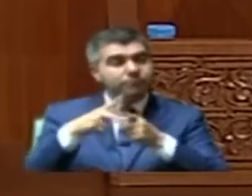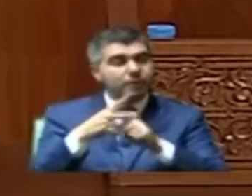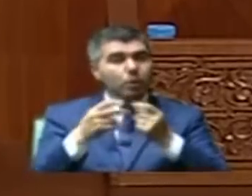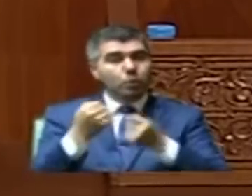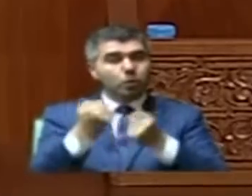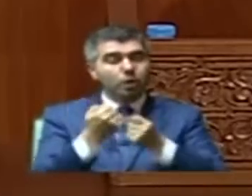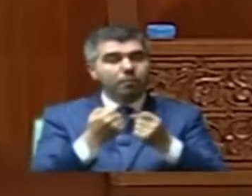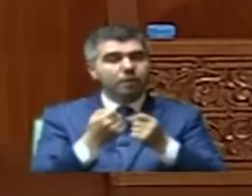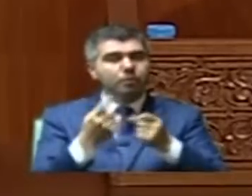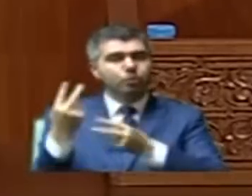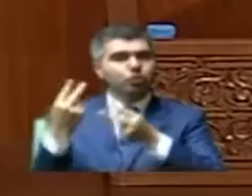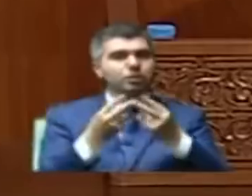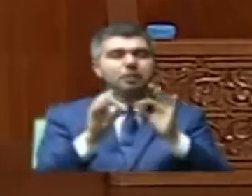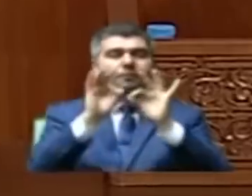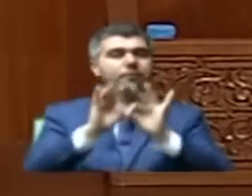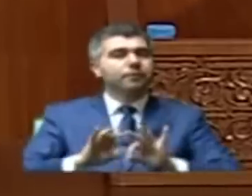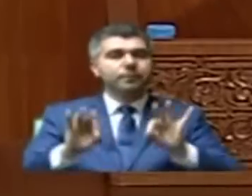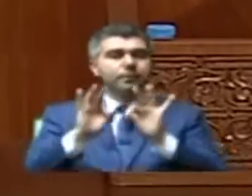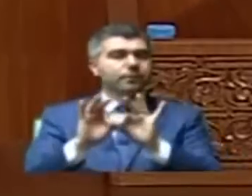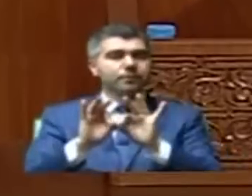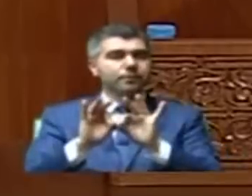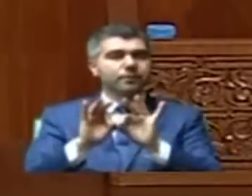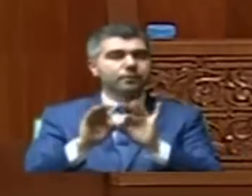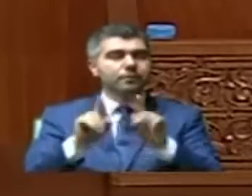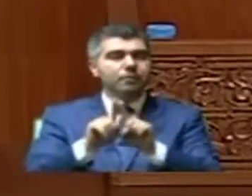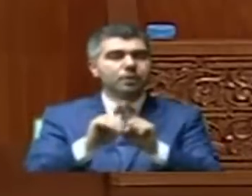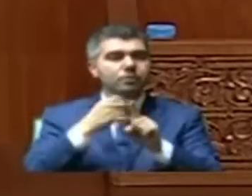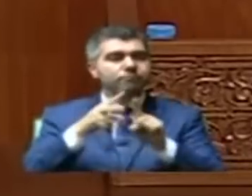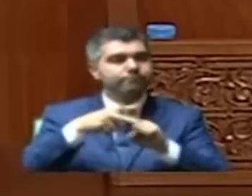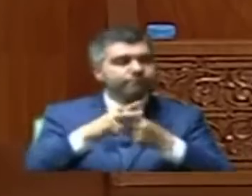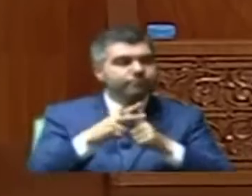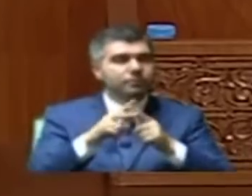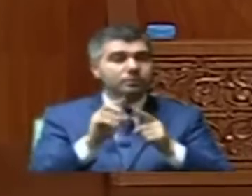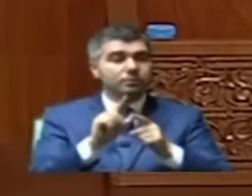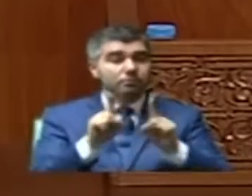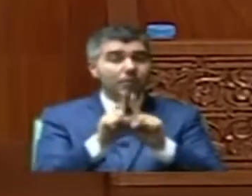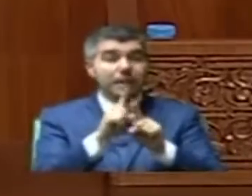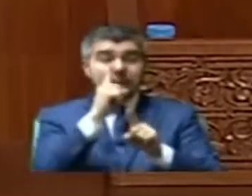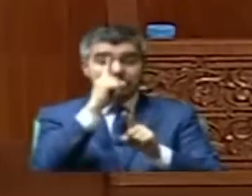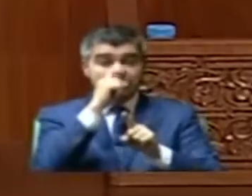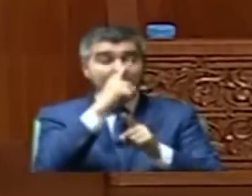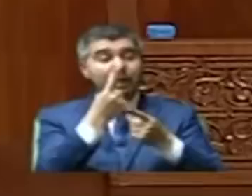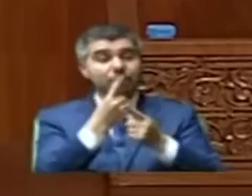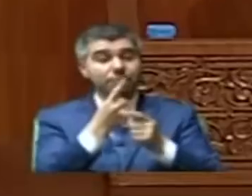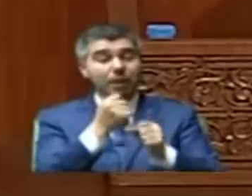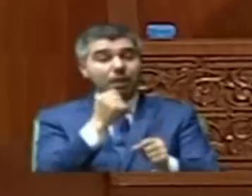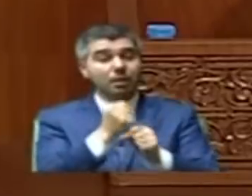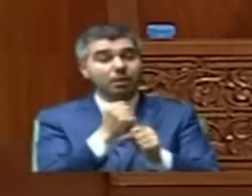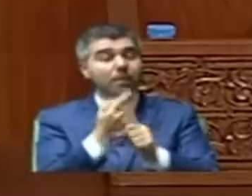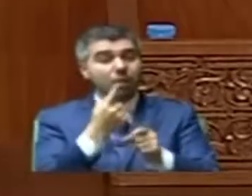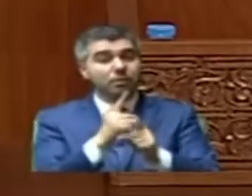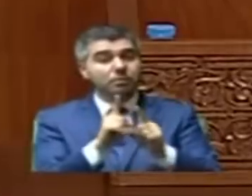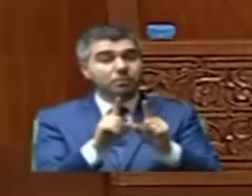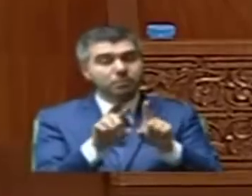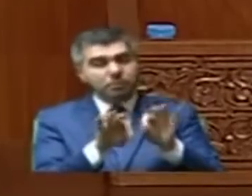عمليه استباقيه لتكوين التقنيين المتخصصين في مجالات دقيقه جدا خلاتهم يجيو كيشوفوا